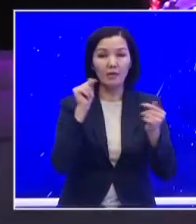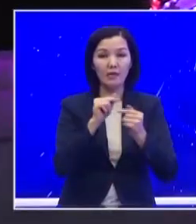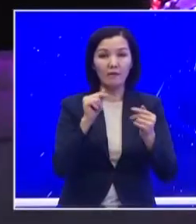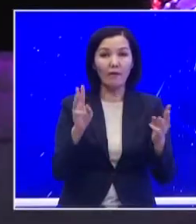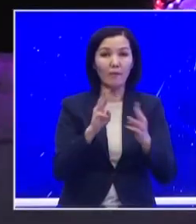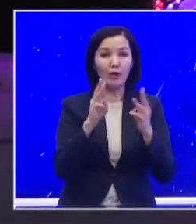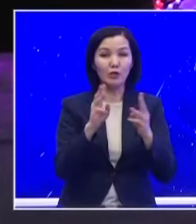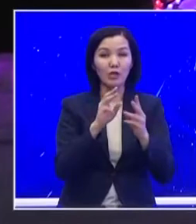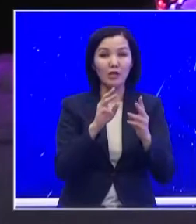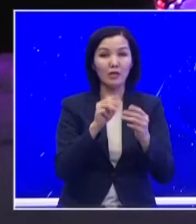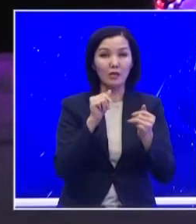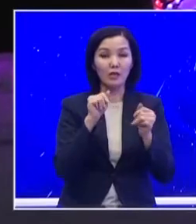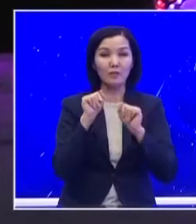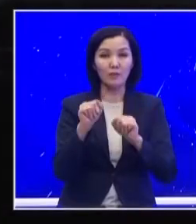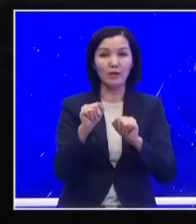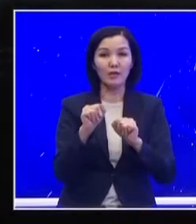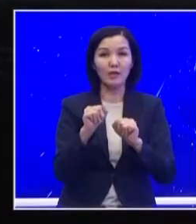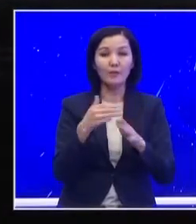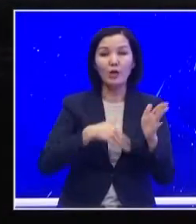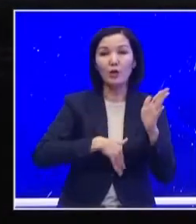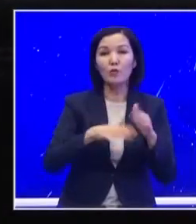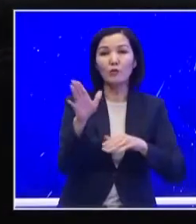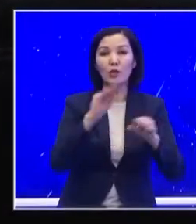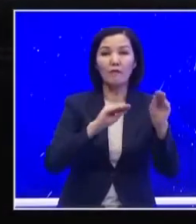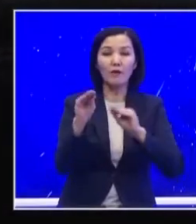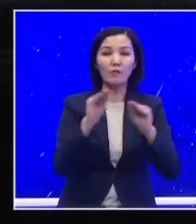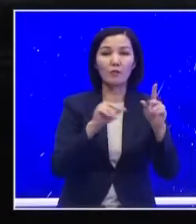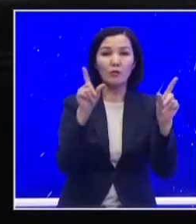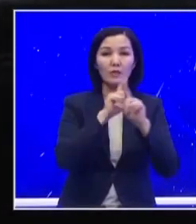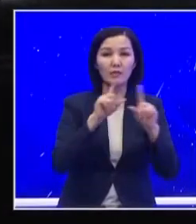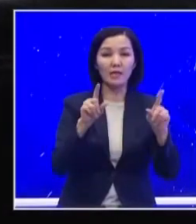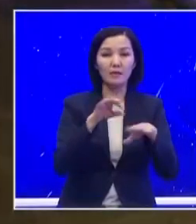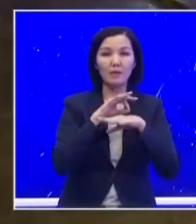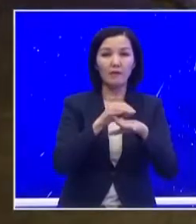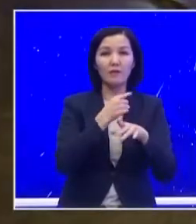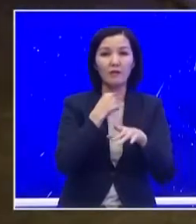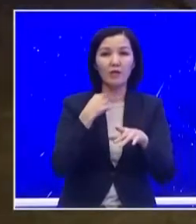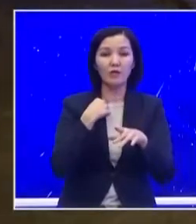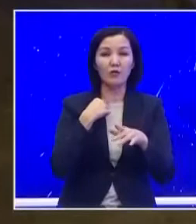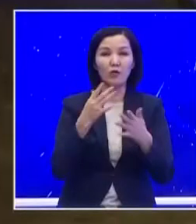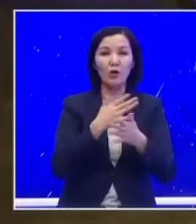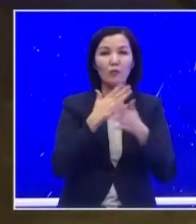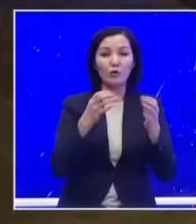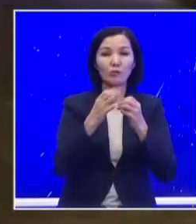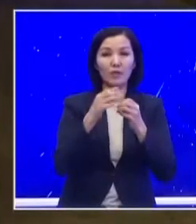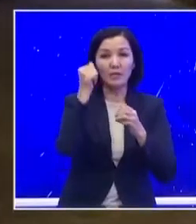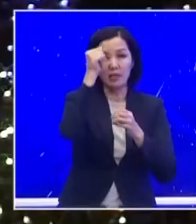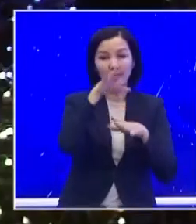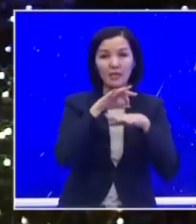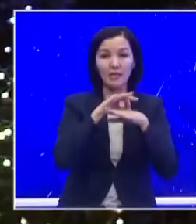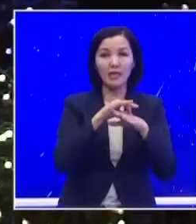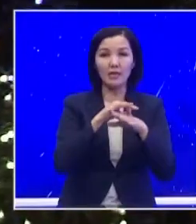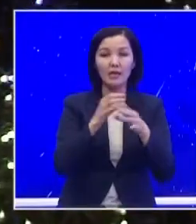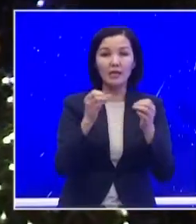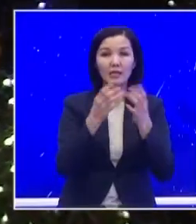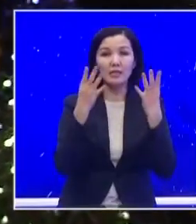же без традиционного конкурса на лучшее новогоднее оформление зданий, проводимый в Талдыкургане уже больше 15 лет. Остается почти